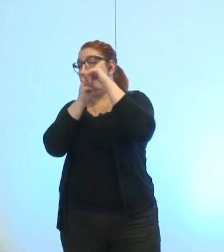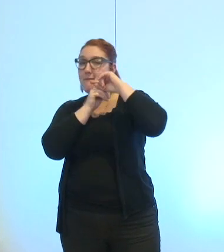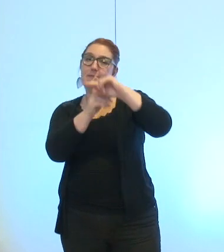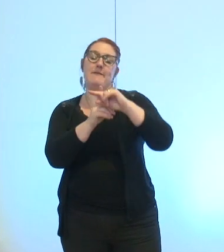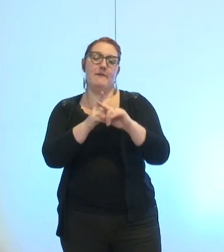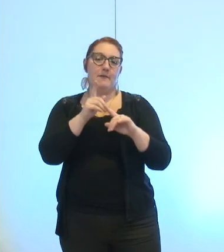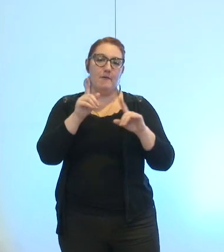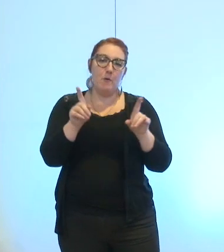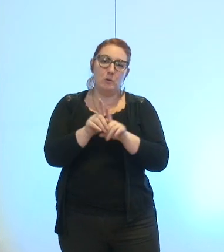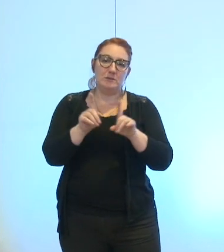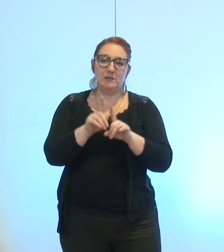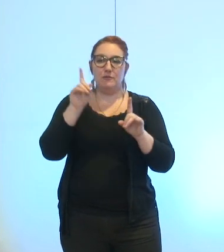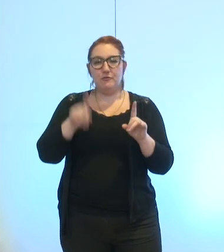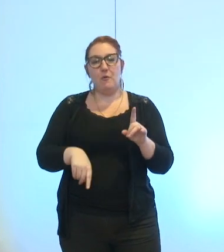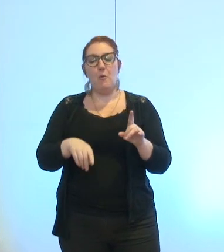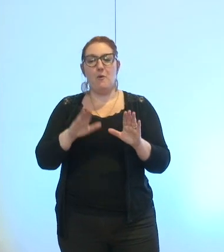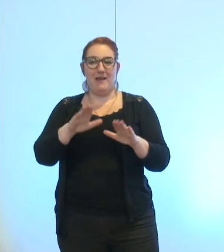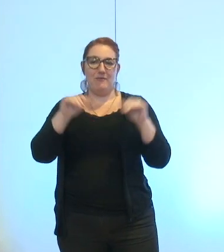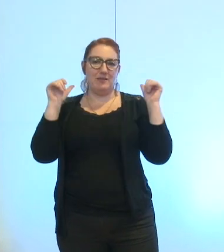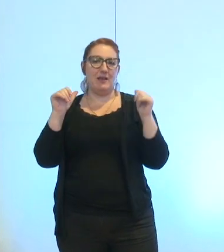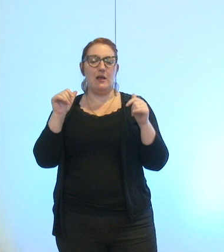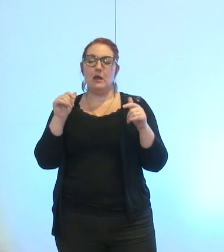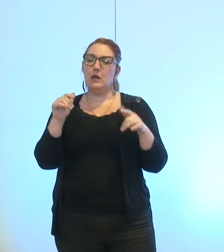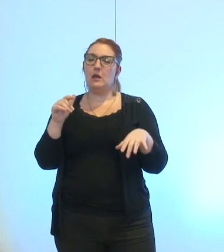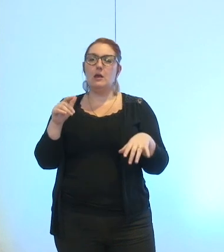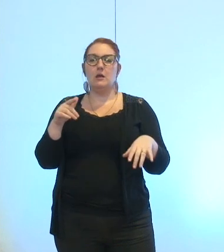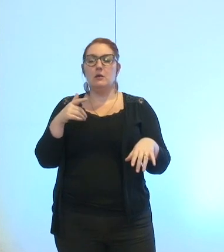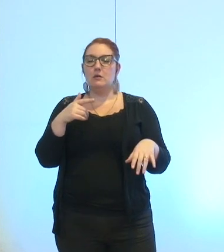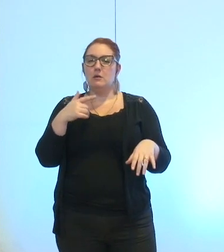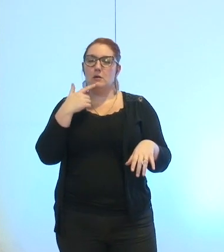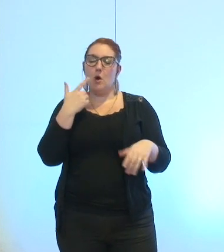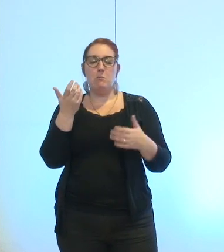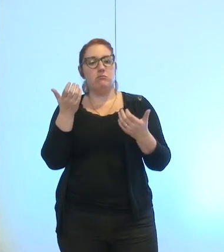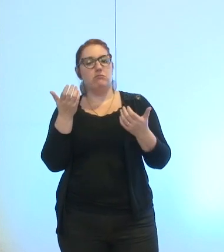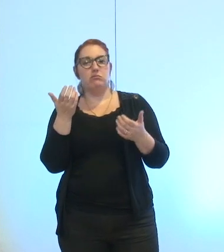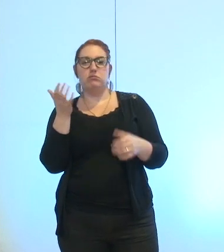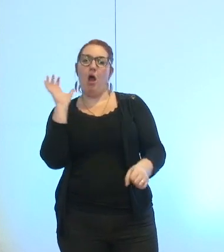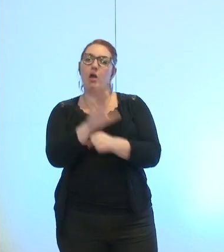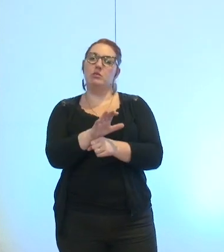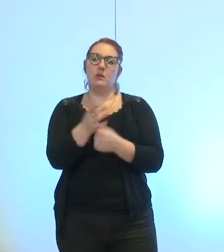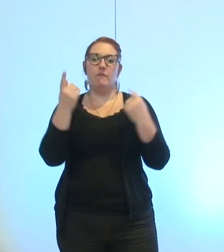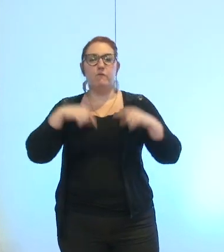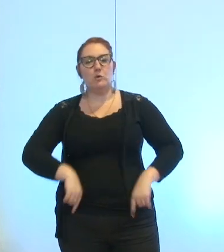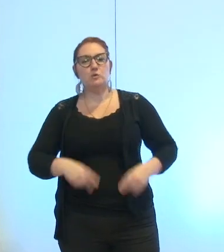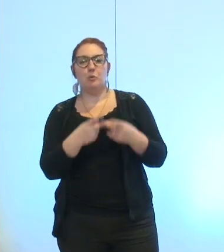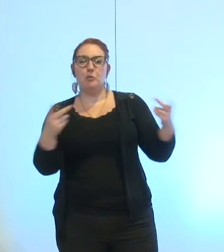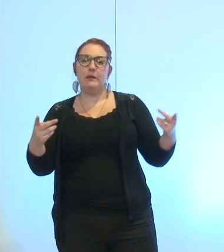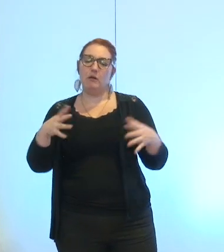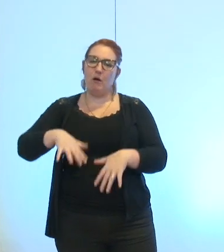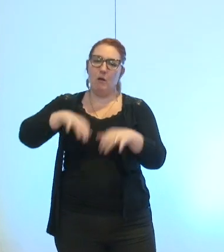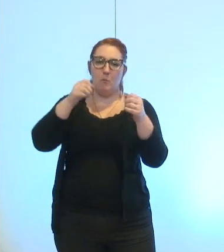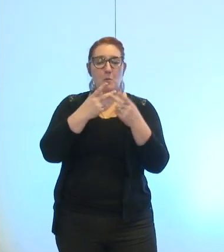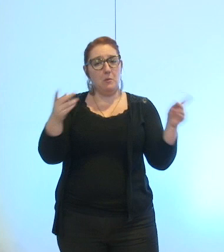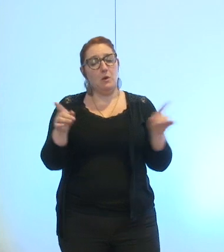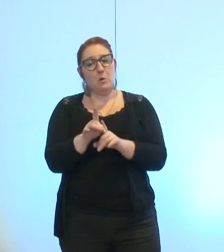anti front anti fonction publique et emploi public il faut éviter de venir abonder les procès d'intention tel que